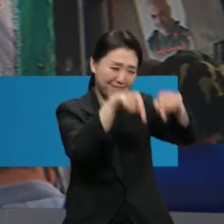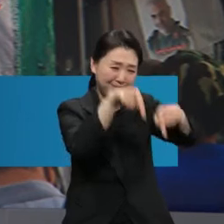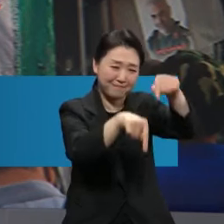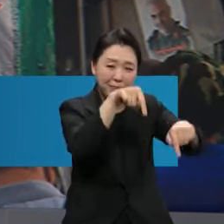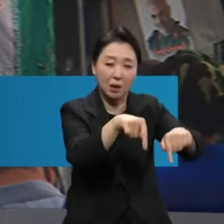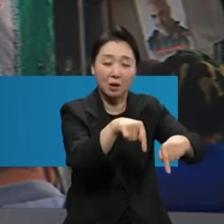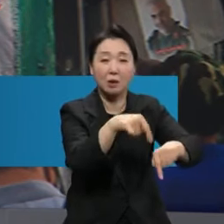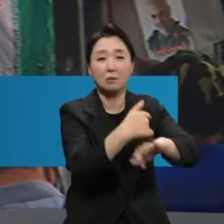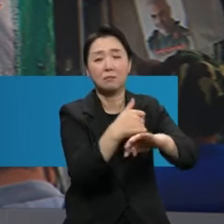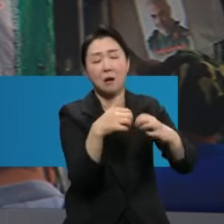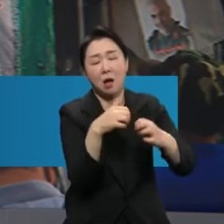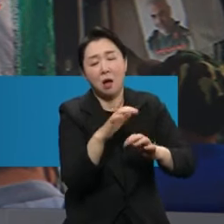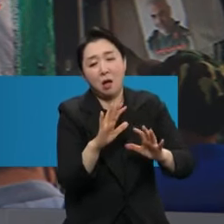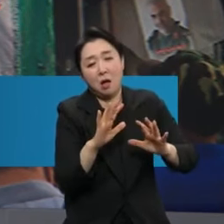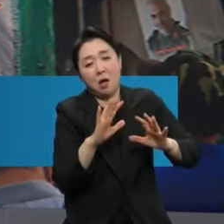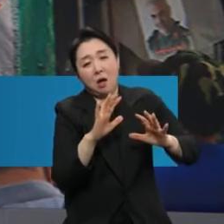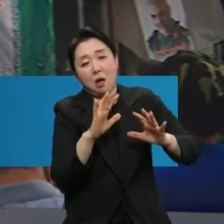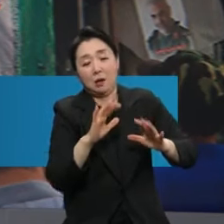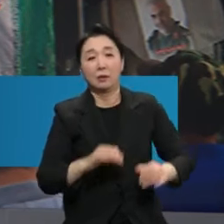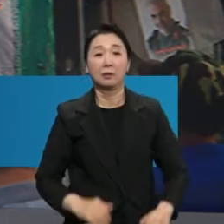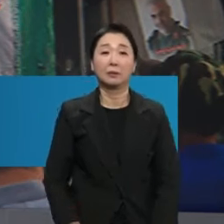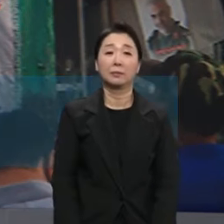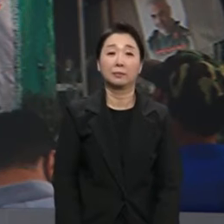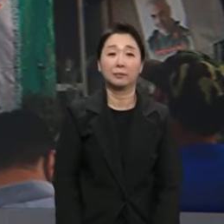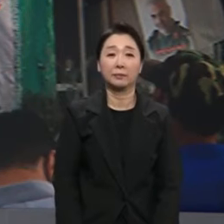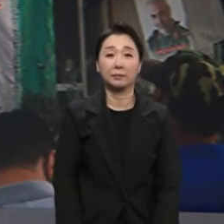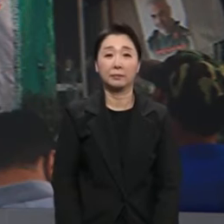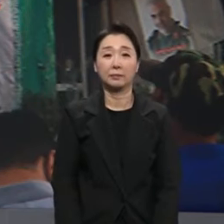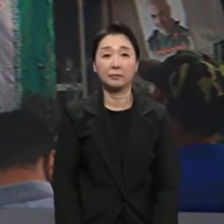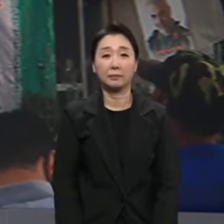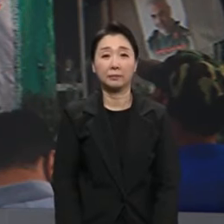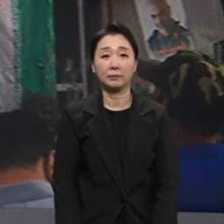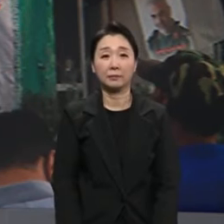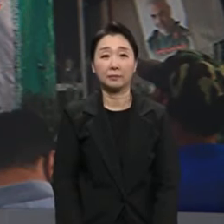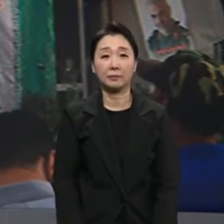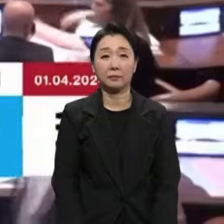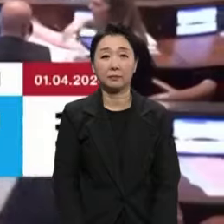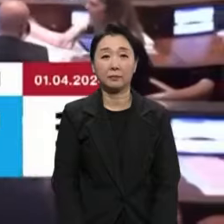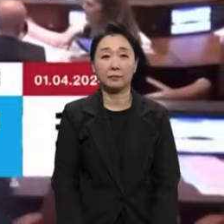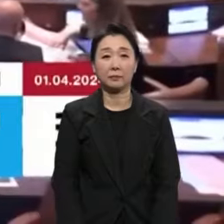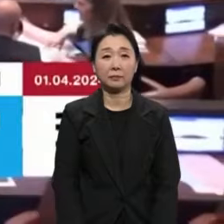전쟁의 긴장감을 높였습니다. 로스앤젤레스에서 홍지은 특파원입니다.